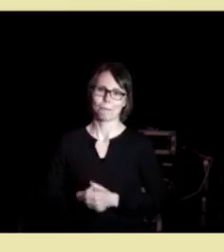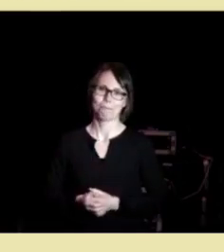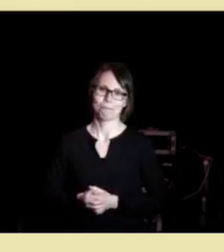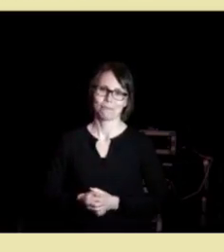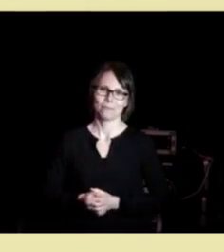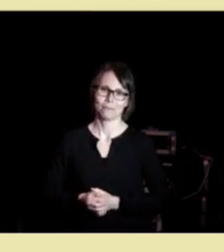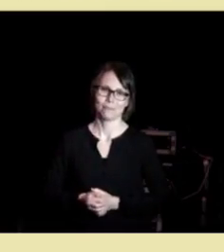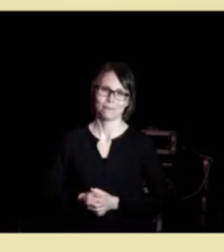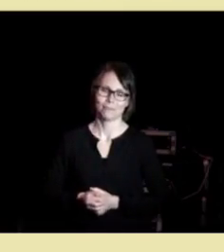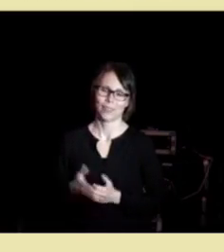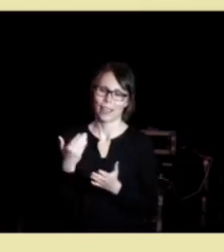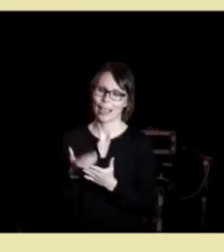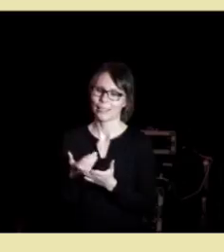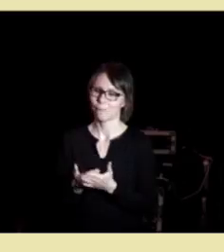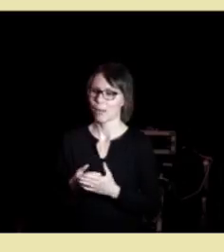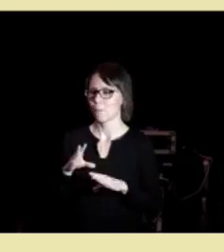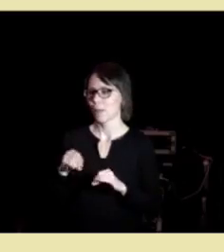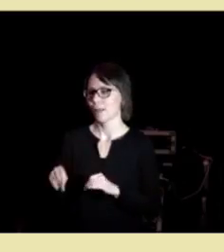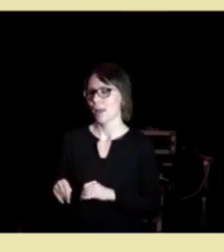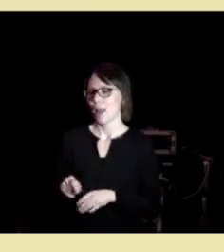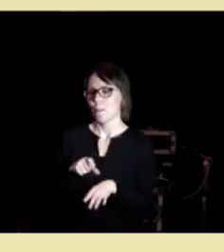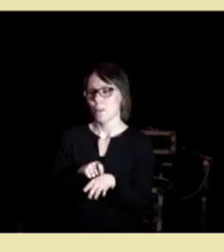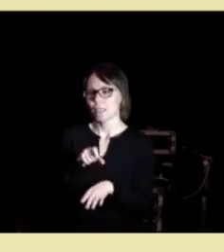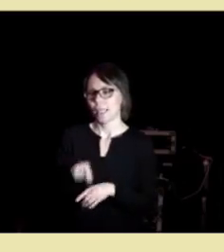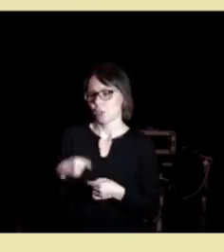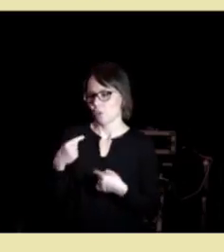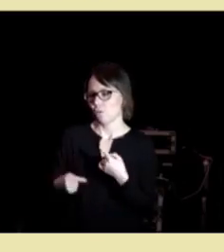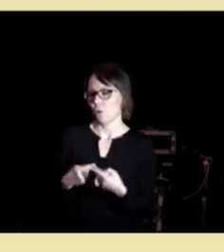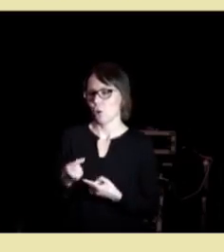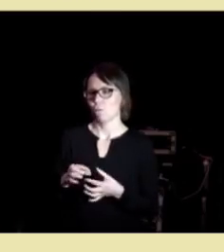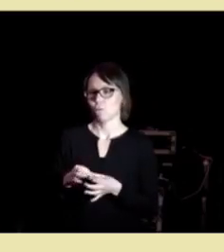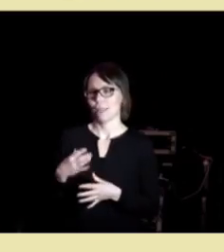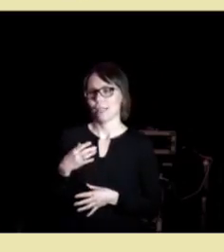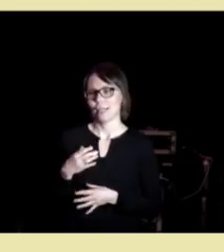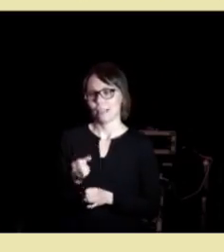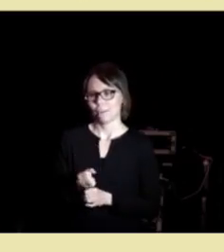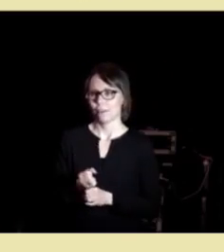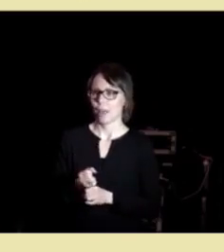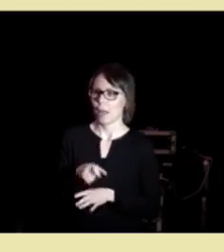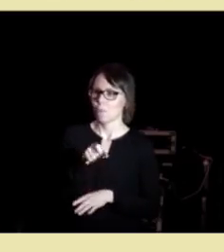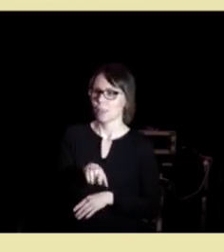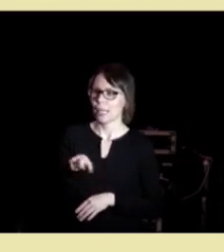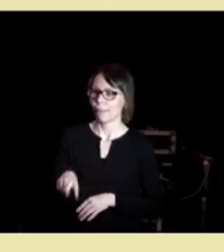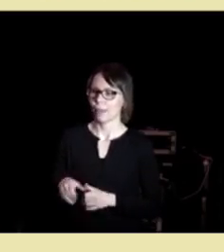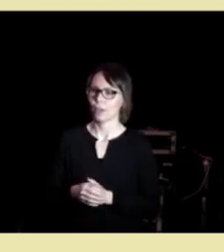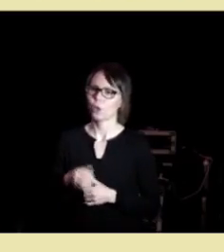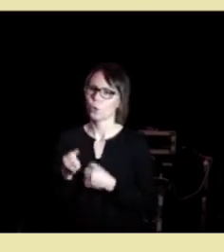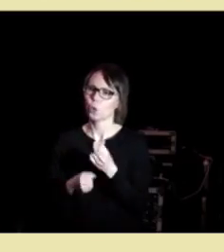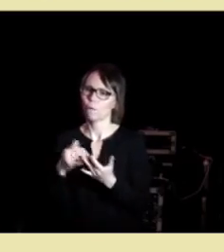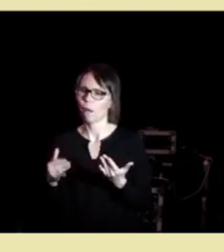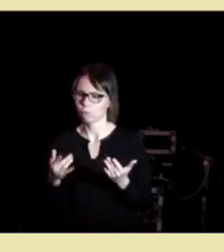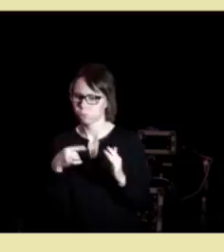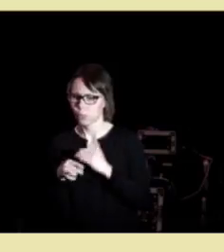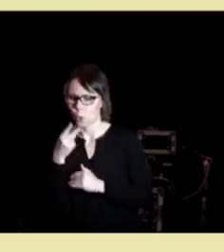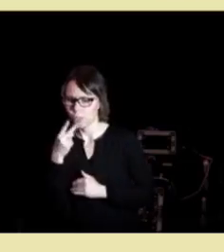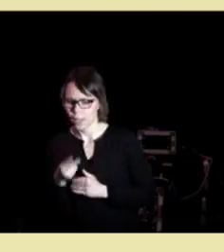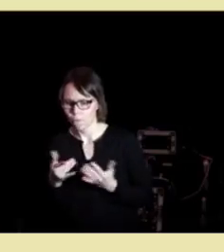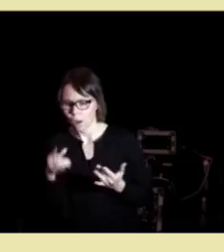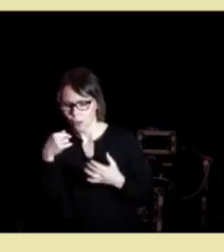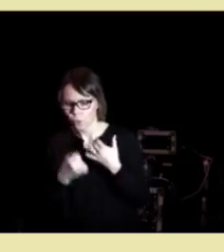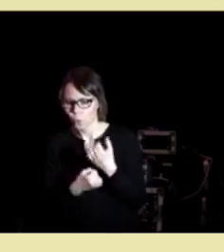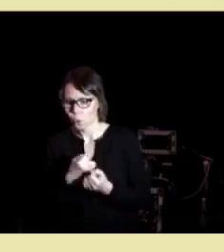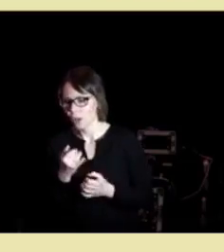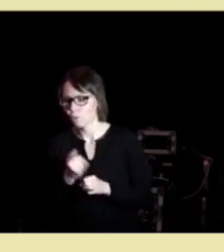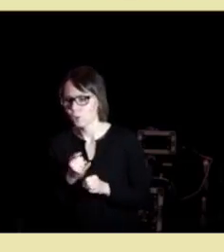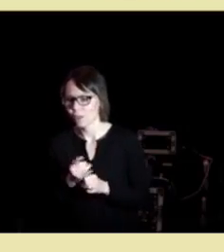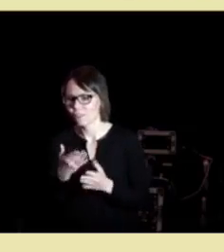eksempel bedre pasientforløp for kreftpasienter. Det man gjør her å gå inn og se på hva kan vi gjøre for å ta